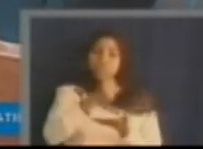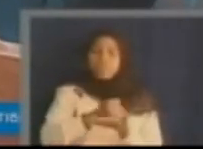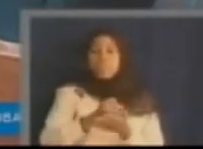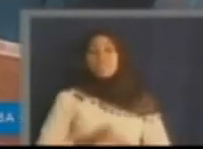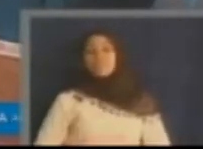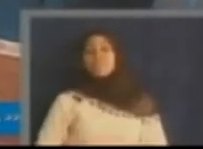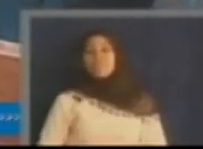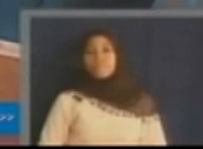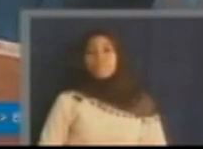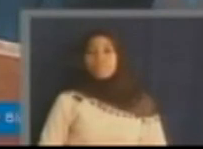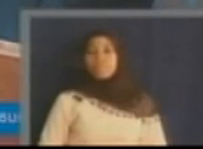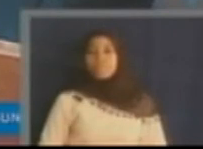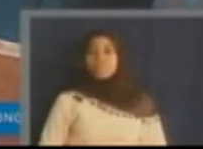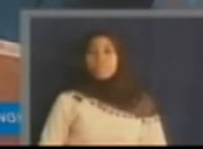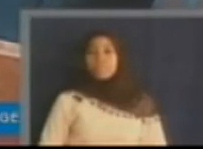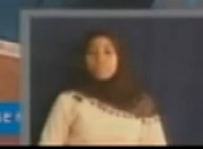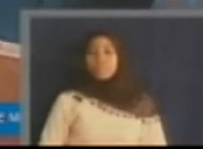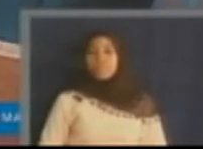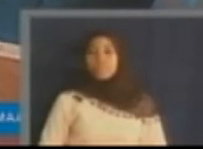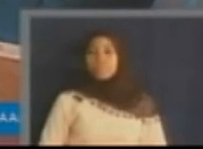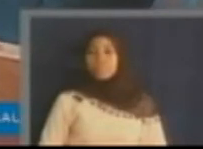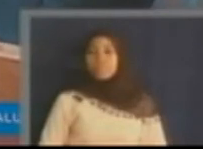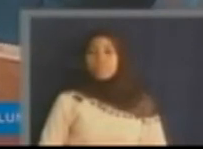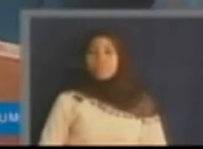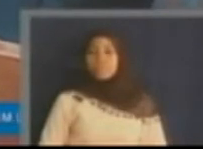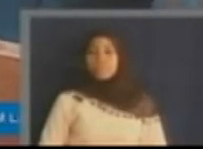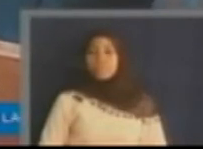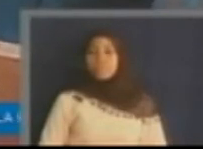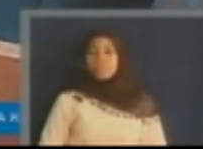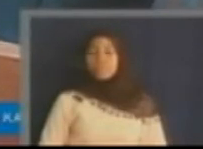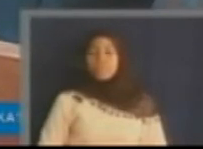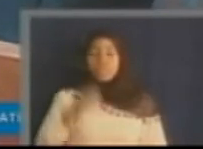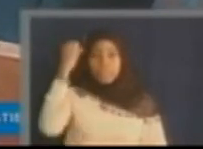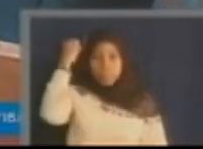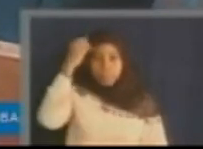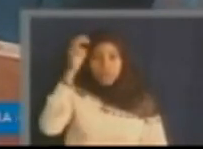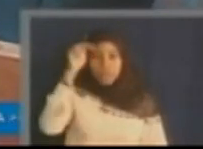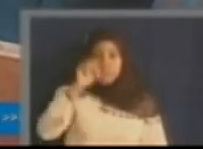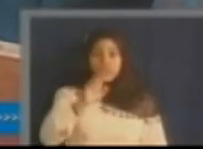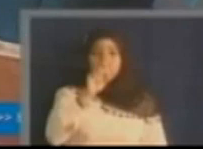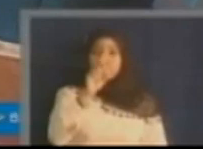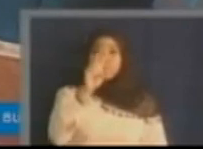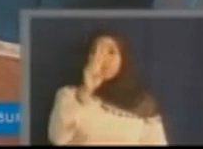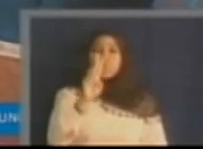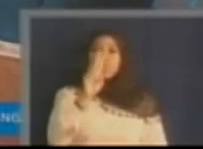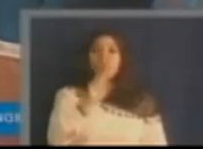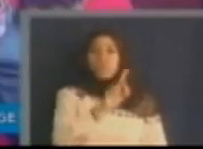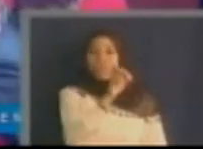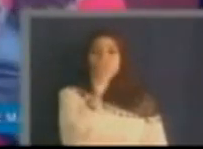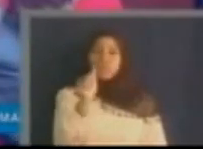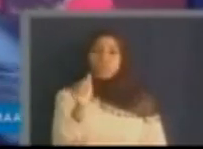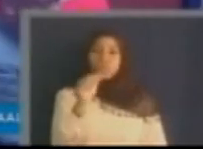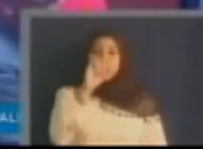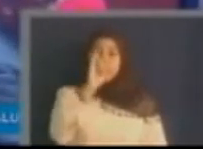Mheshimiwa Ndugai, unatoa hoja au? Mimi ndio natoa hoja. Natoa hoja mwenyekiti sasa. Endelea.